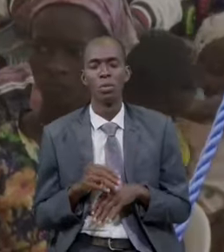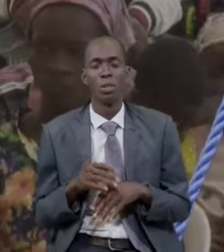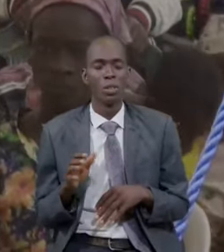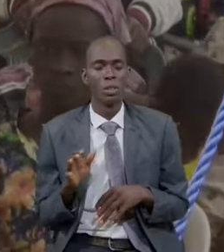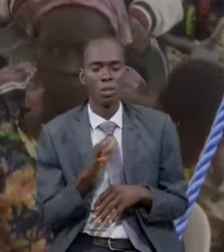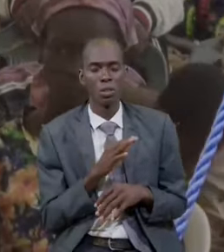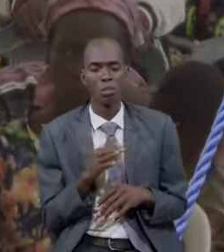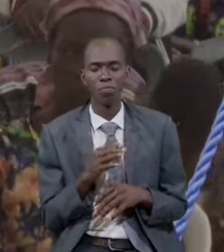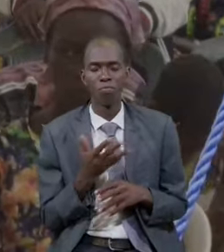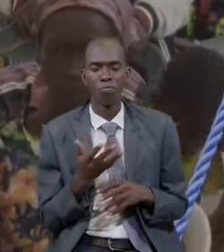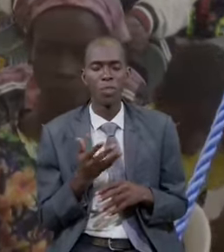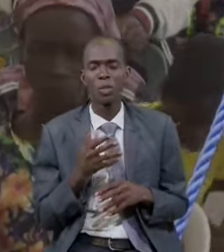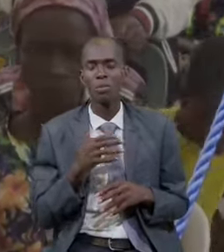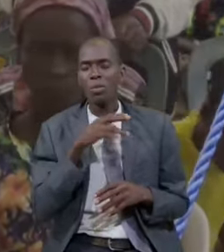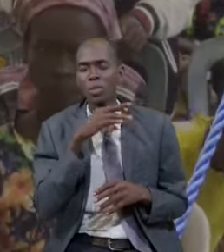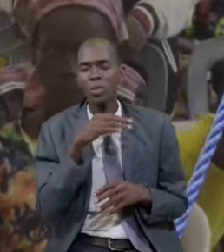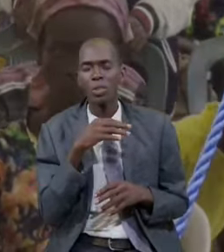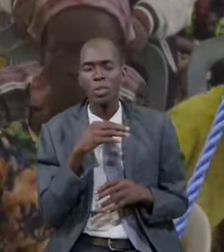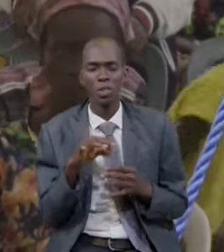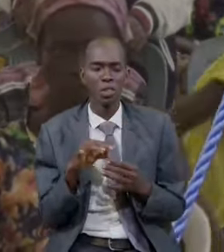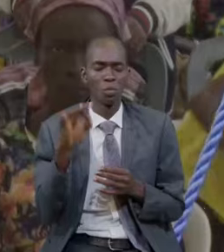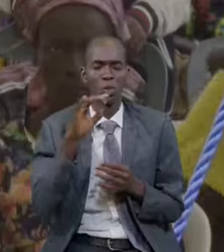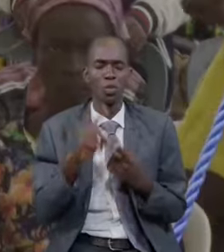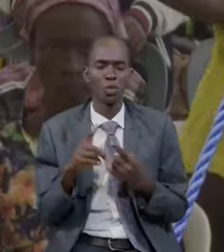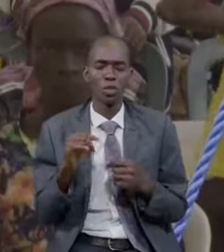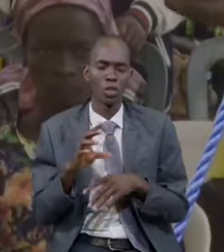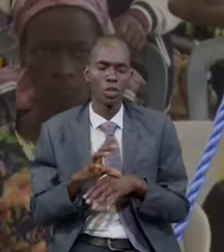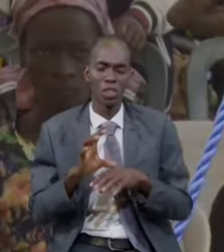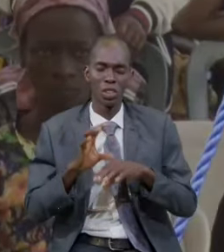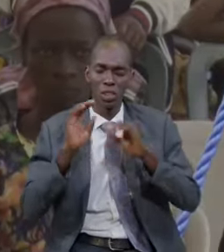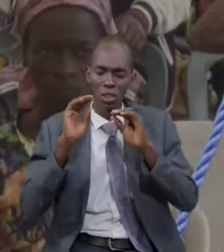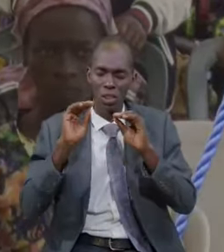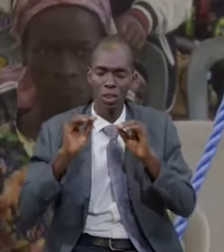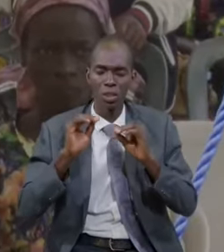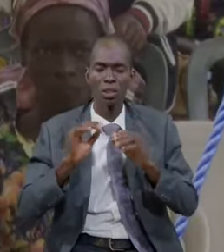l'esprit prodige à l'Église. Enseigne.